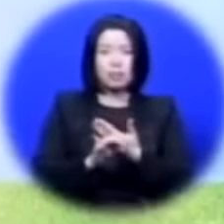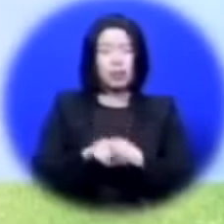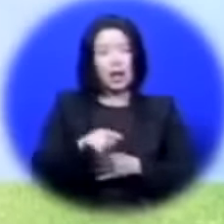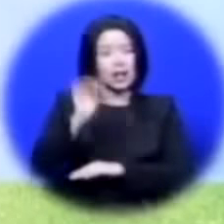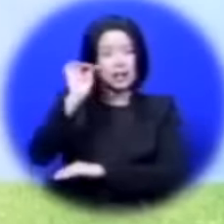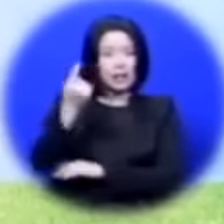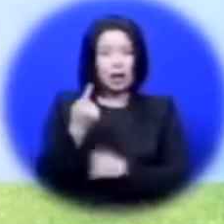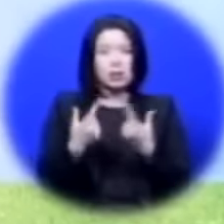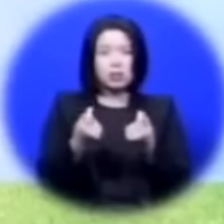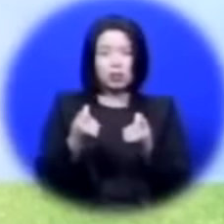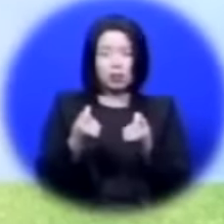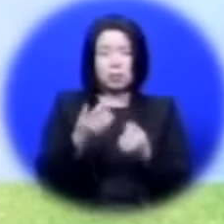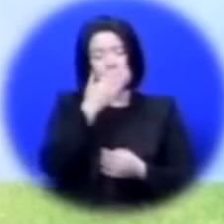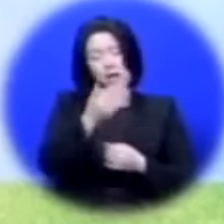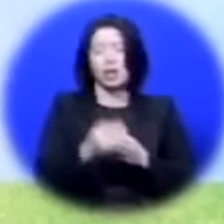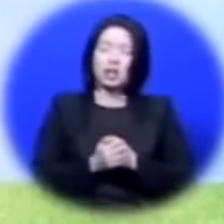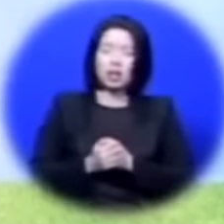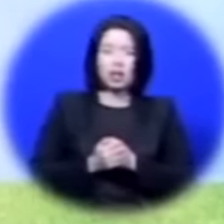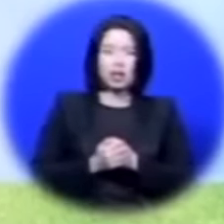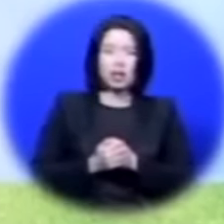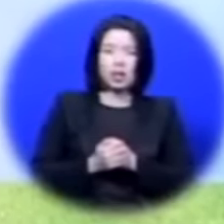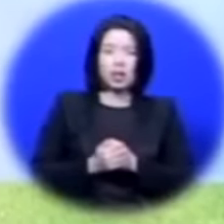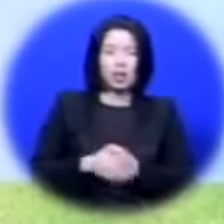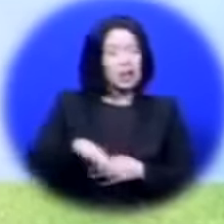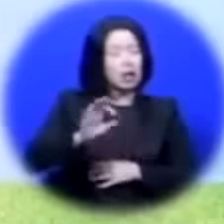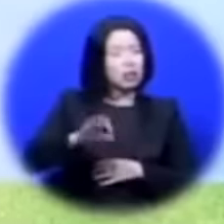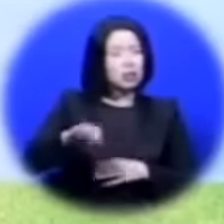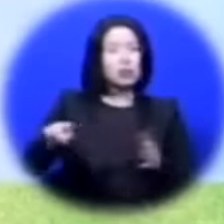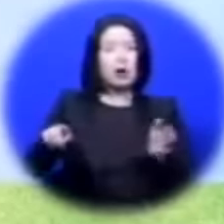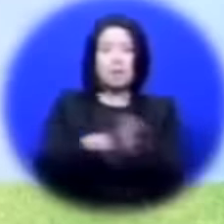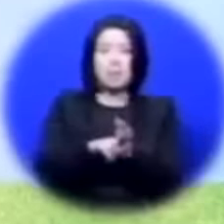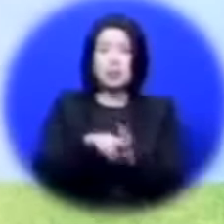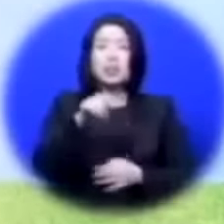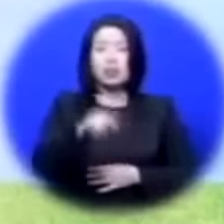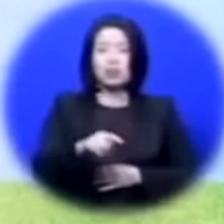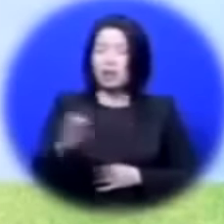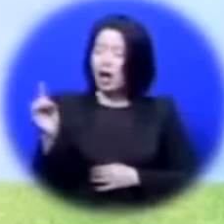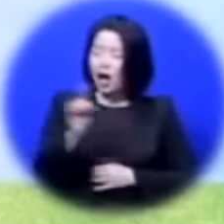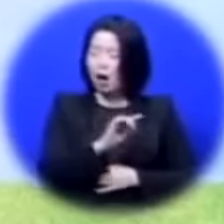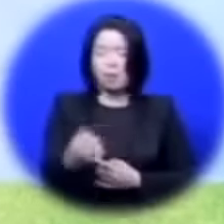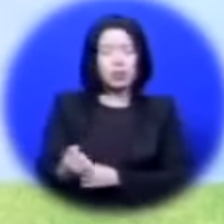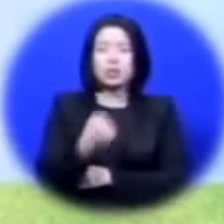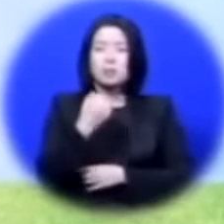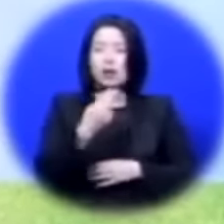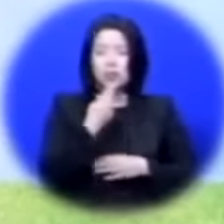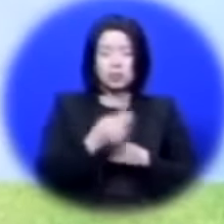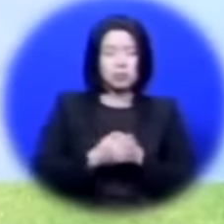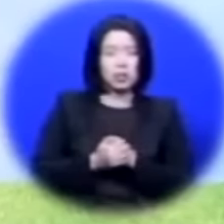다윗처럼 또 되고 많는 거죠 건성으로 믿는 것은 아무 힘이